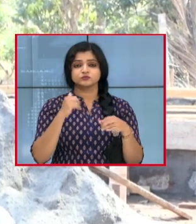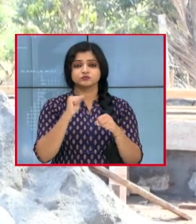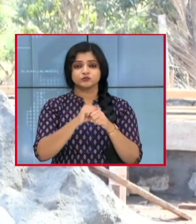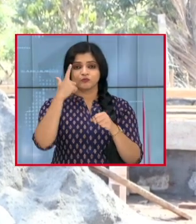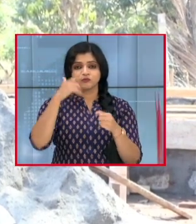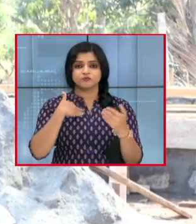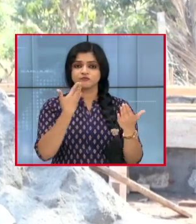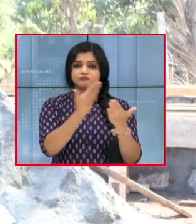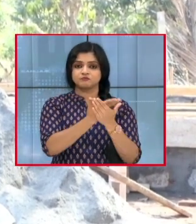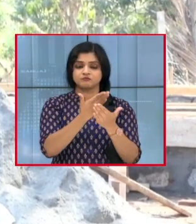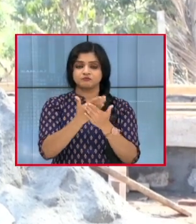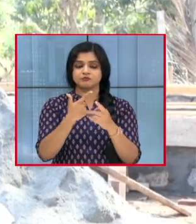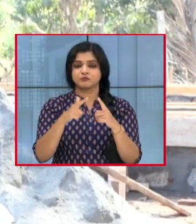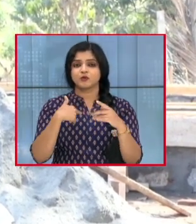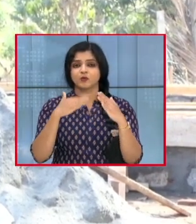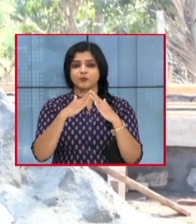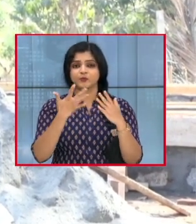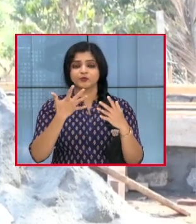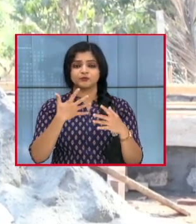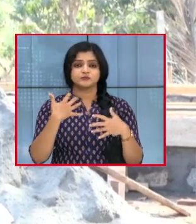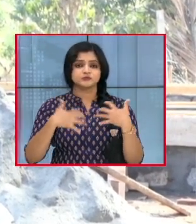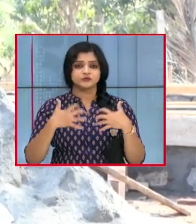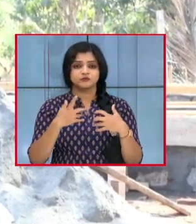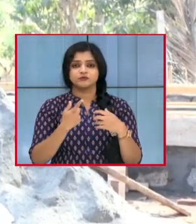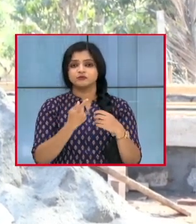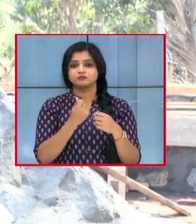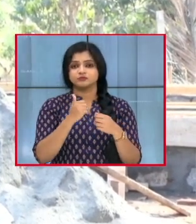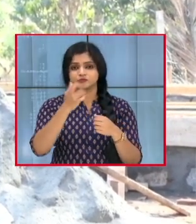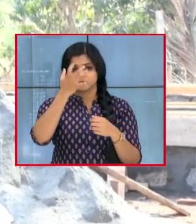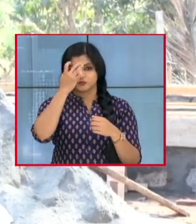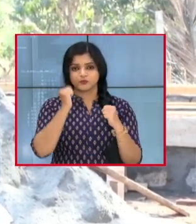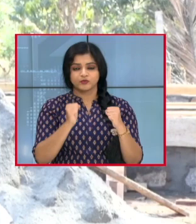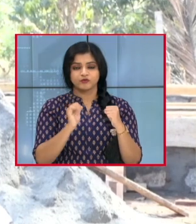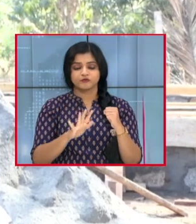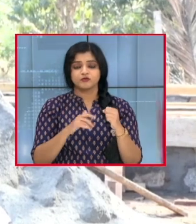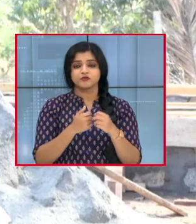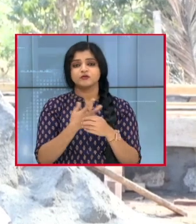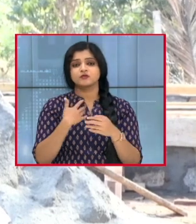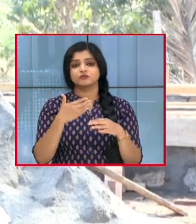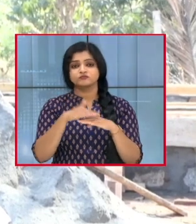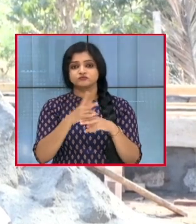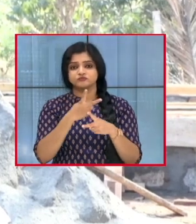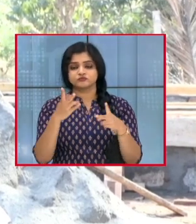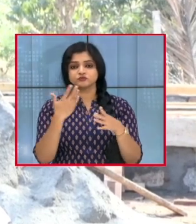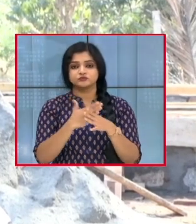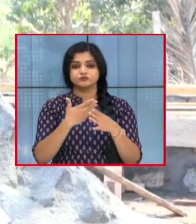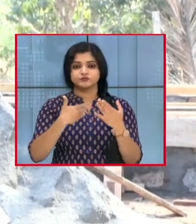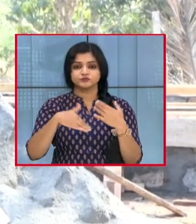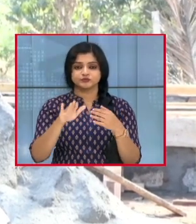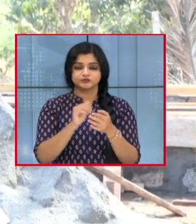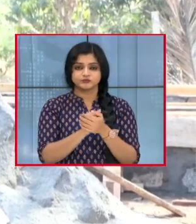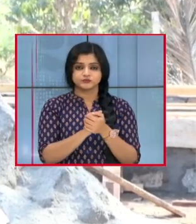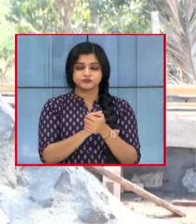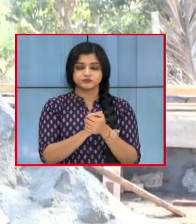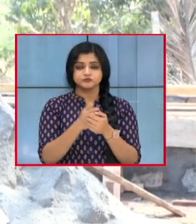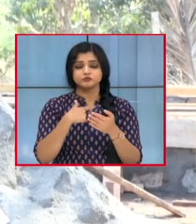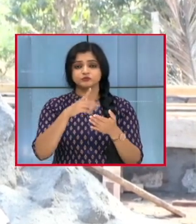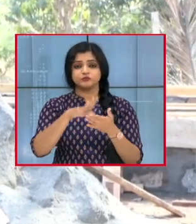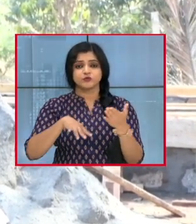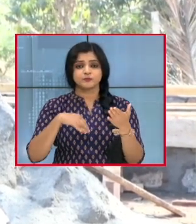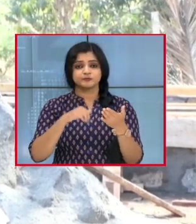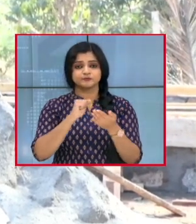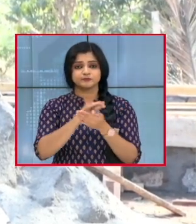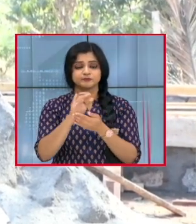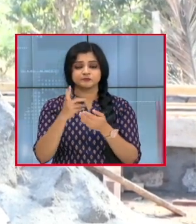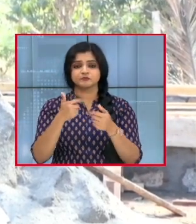ഒന്നും കിട്ടിയില്ല. പിന്നെ വീട്ടിലെ ബുദ്ധിമുട്ടും കാര്യങ്ങളും കാരണം പിന്നെ മറ്റൊന്നും അപേക്ഷിക്കാൻ വലിയ പണിക്ക് വീട്ടിലേക്ക് ഇറങ്ങേണ്ടി വന്നു. കുറേ ഫോമുകൾ കഴിച്ചു, ഒന്നിനും മറുപടി